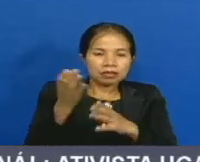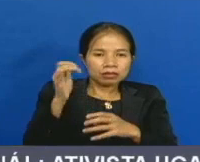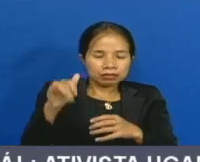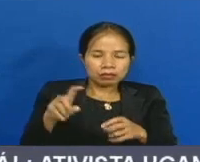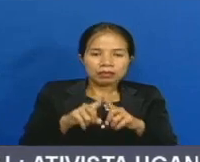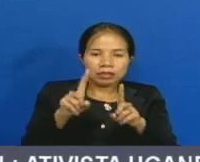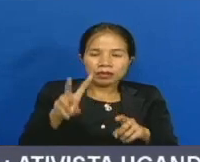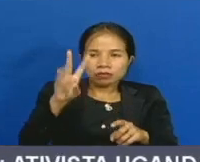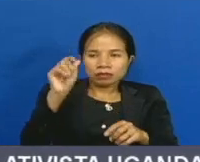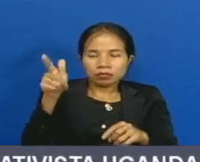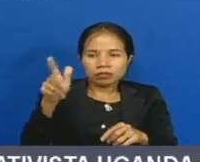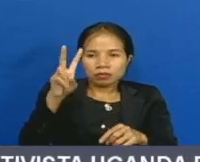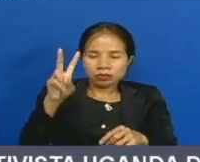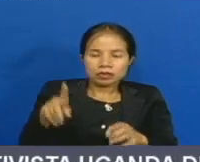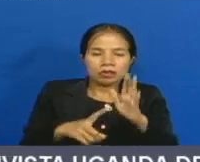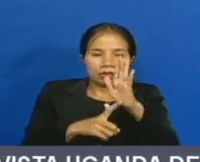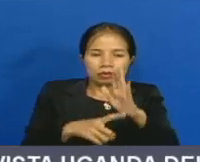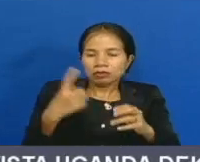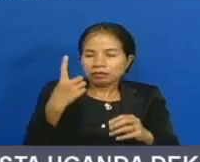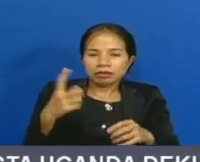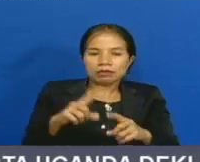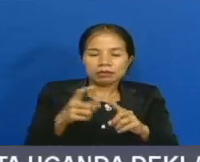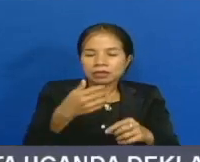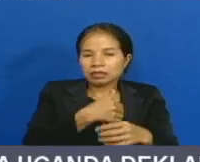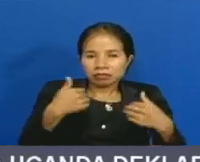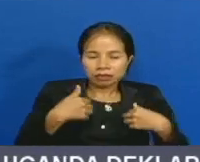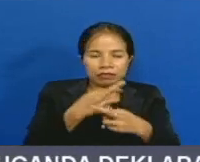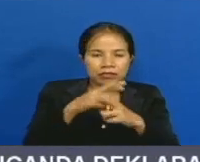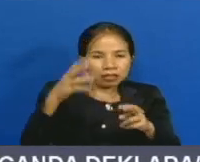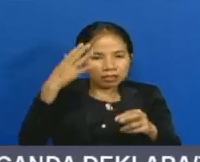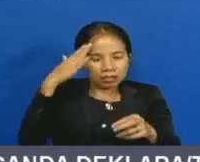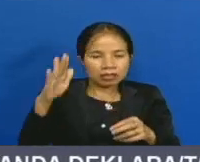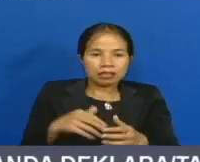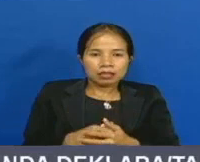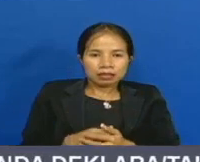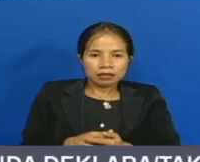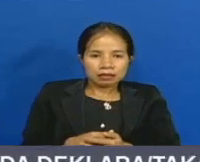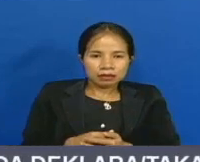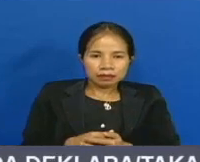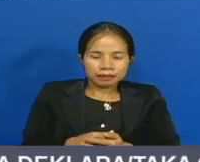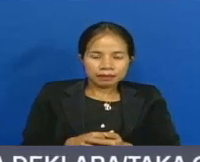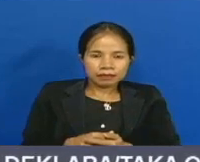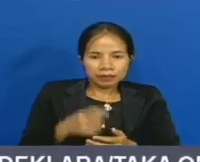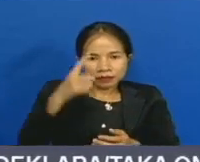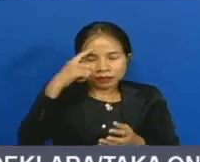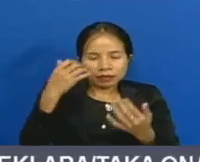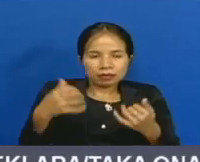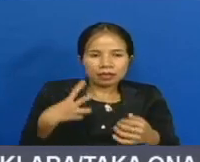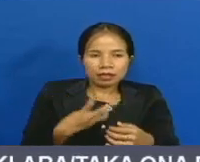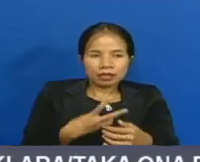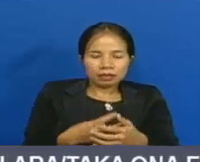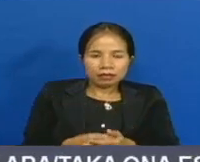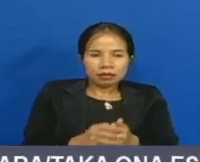2022 sekarang kami sedang ni bah kita hato bi. Ona mai be tu agora sih dah kaya resultat. Latihan ia bah yang Maret atau April mak punya resultat atau mak punya dah kau ni kami ni retur sira hato